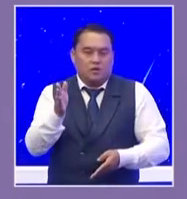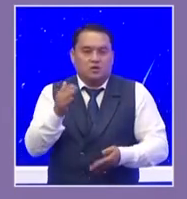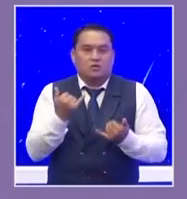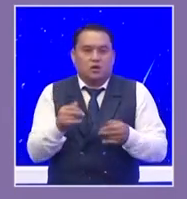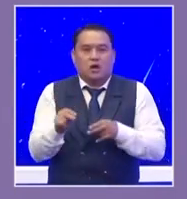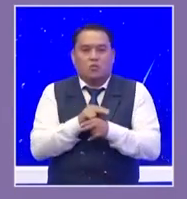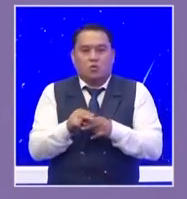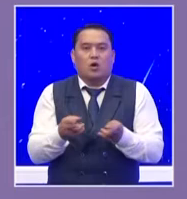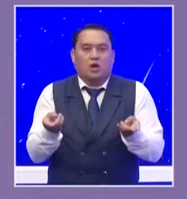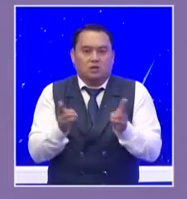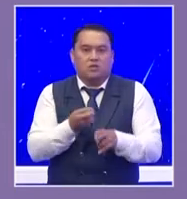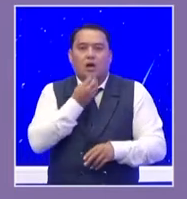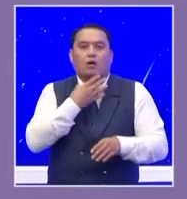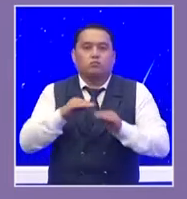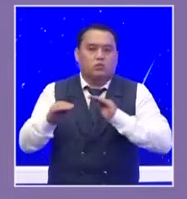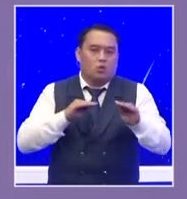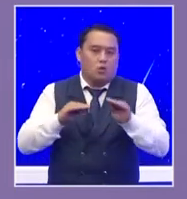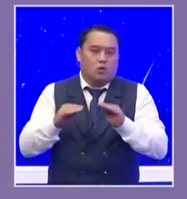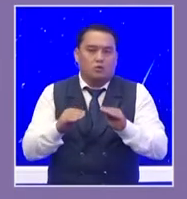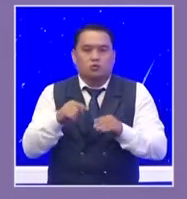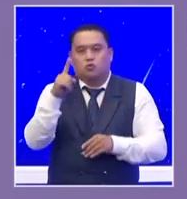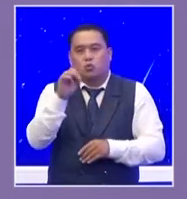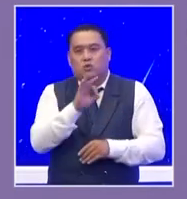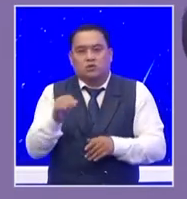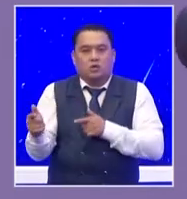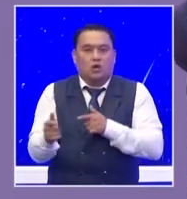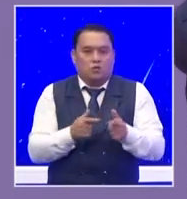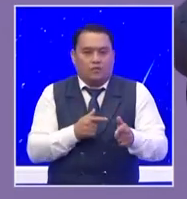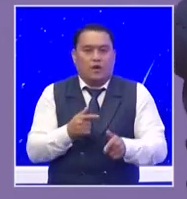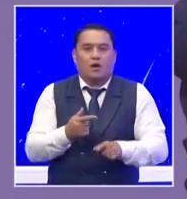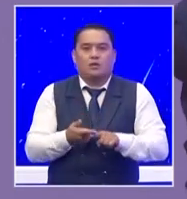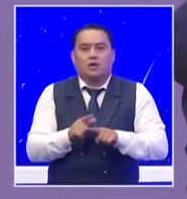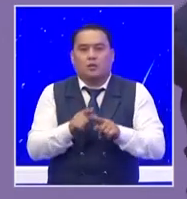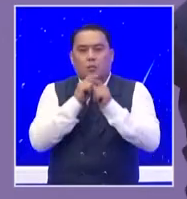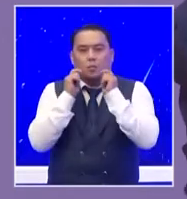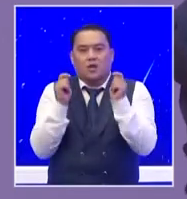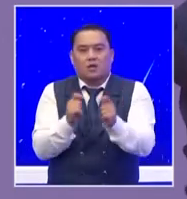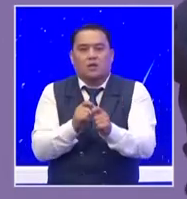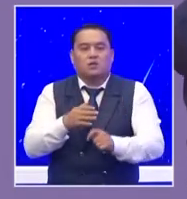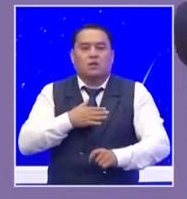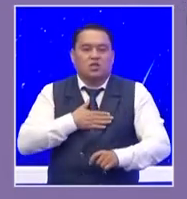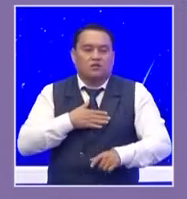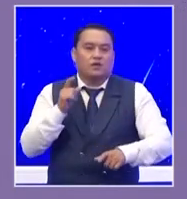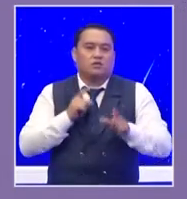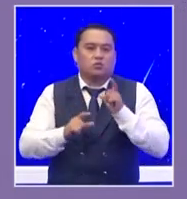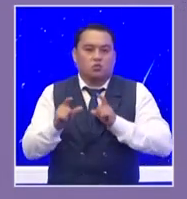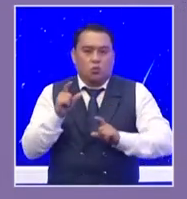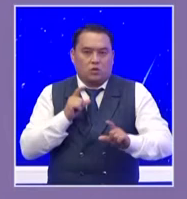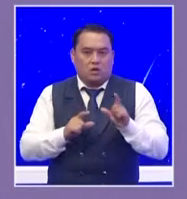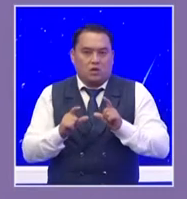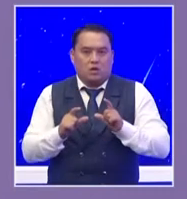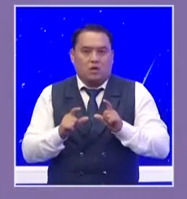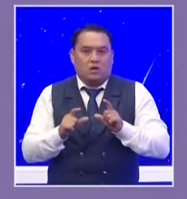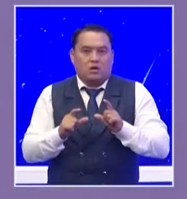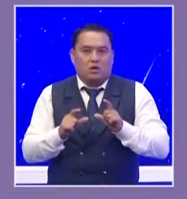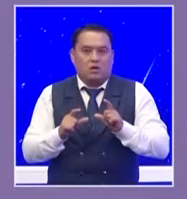небольшие работы по благоустройству сделают, внутри 100% все готово. Это наш подарок для нашего